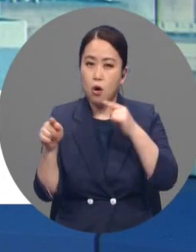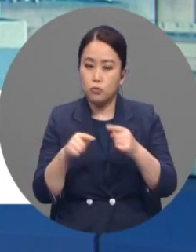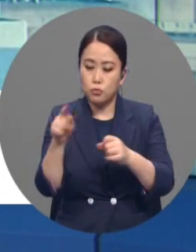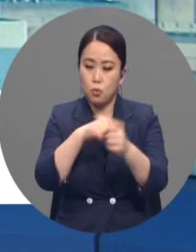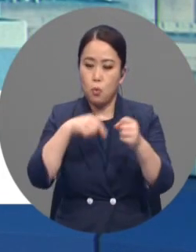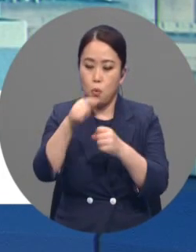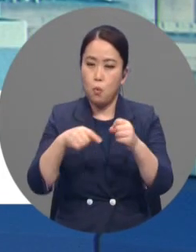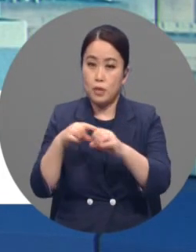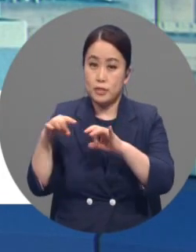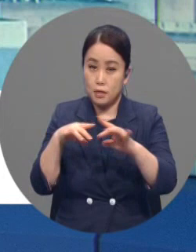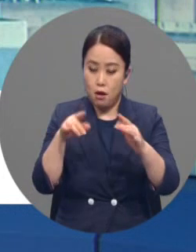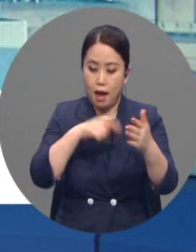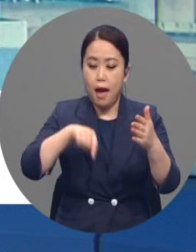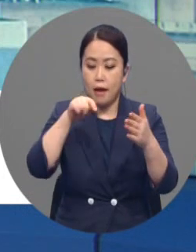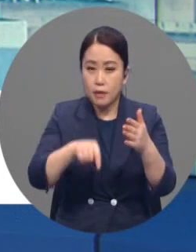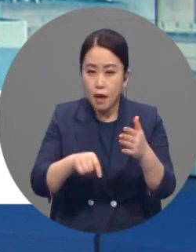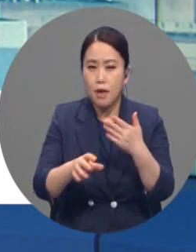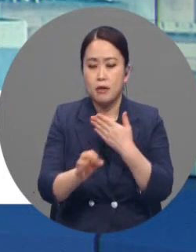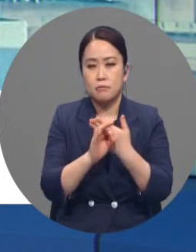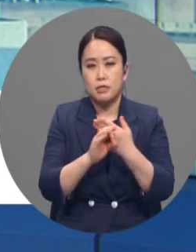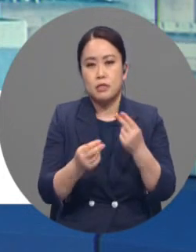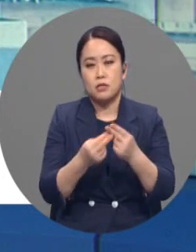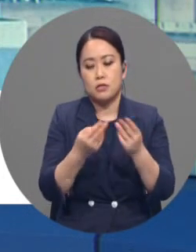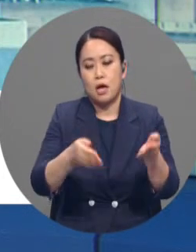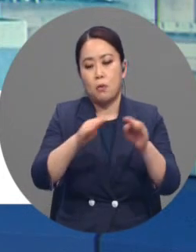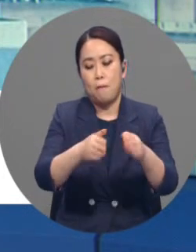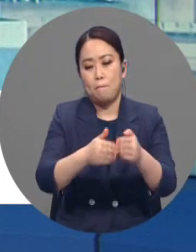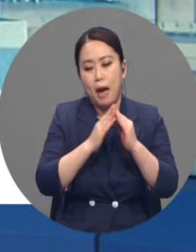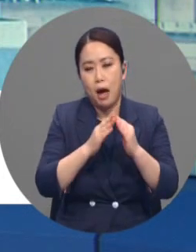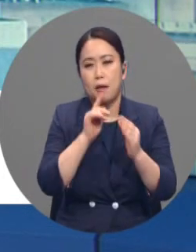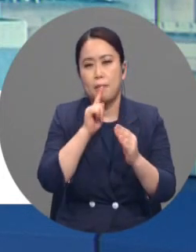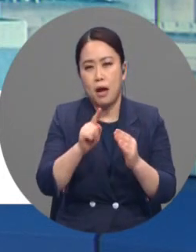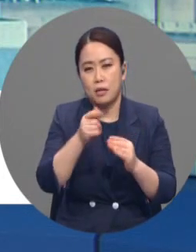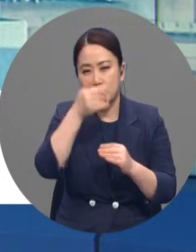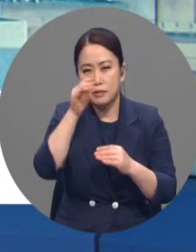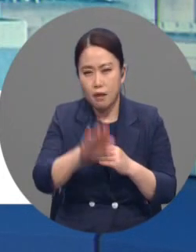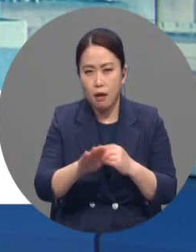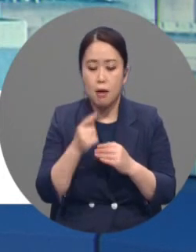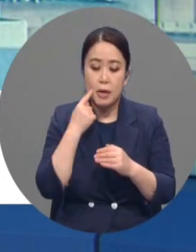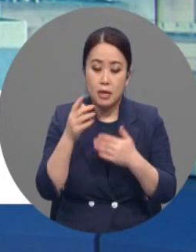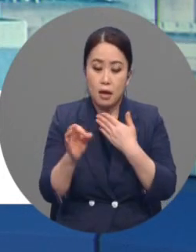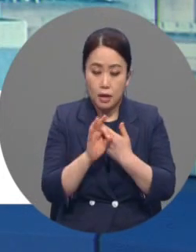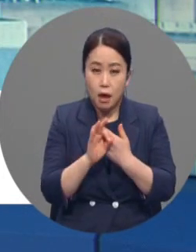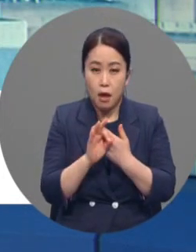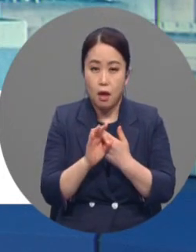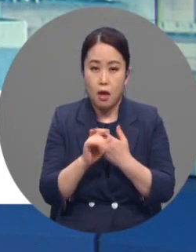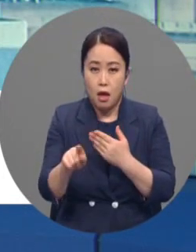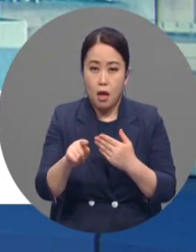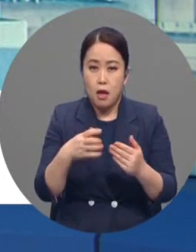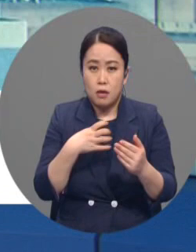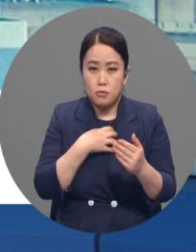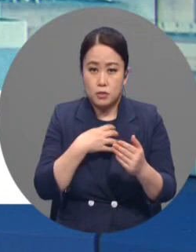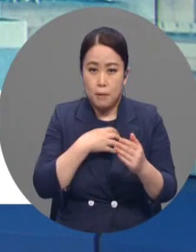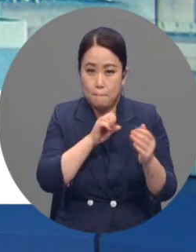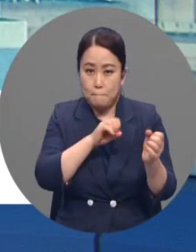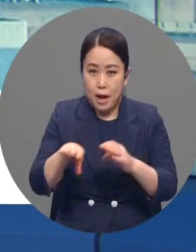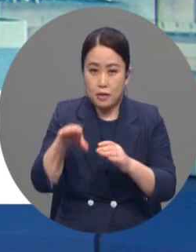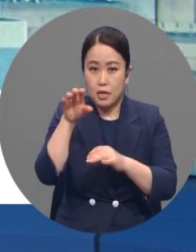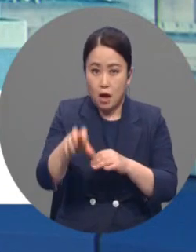짓겠다는 계획을 세웠는데요. 고준위 방패장 건립 부지를 끝내 찾지 못하게 되면 결국 원전 내